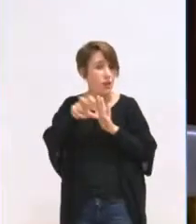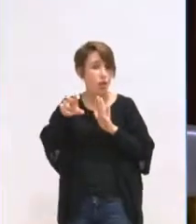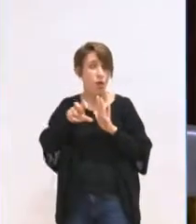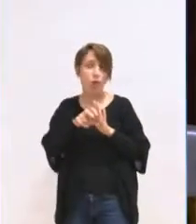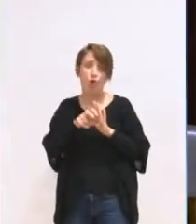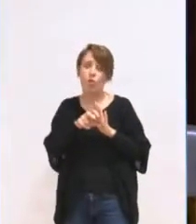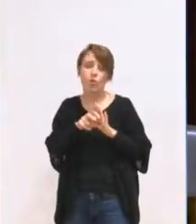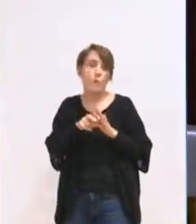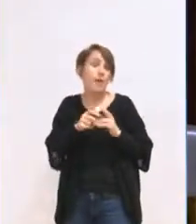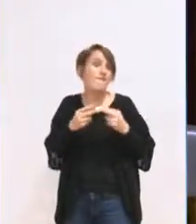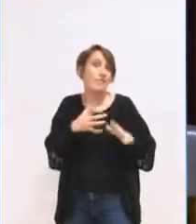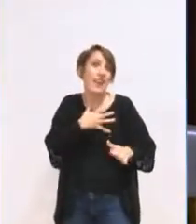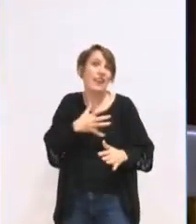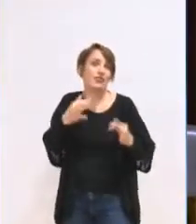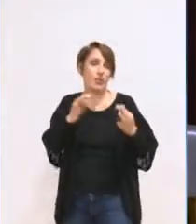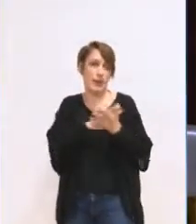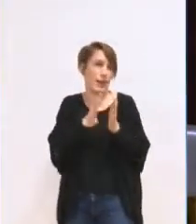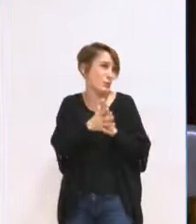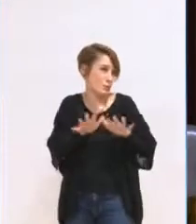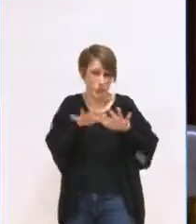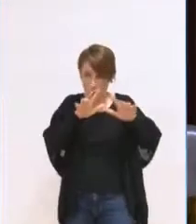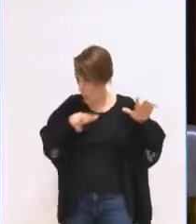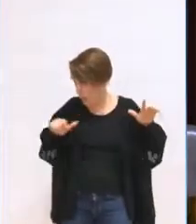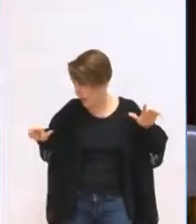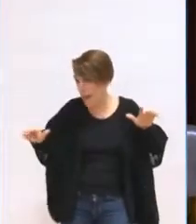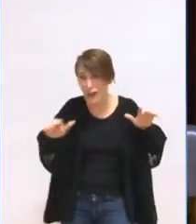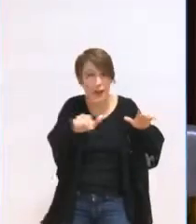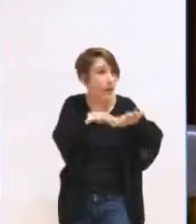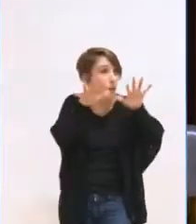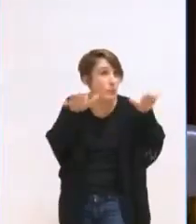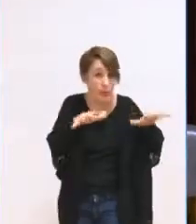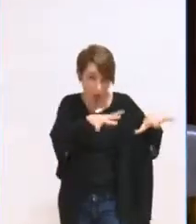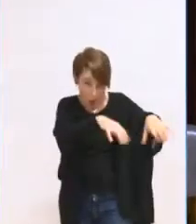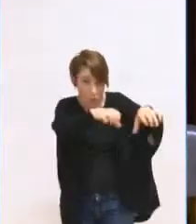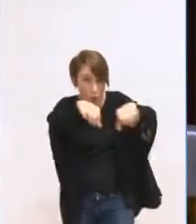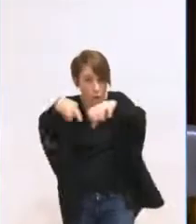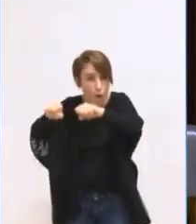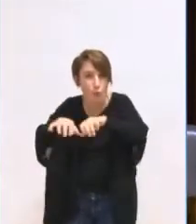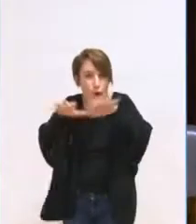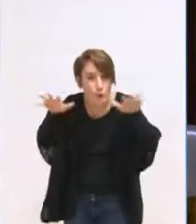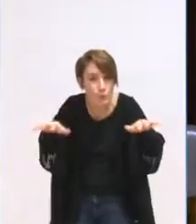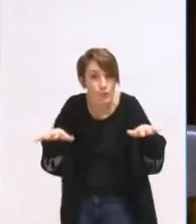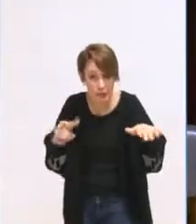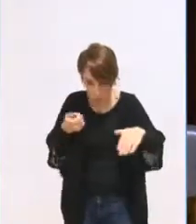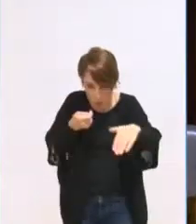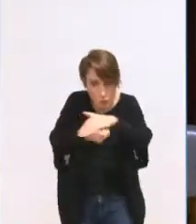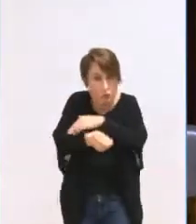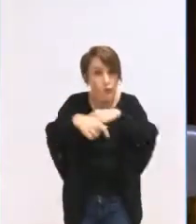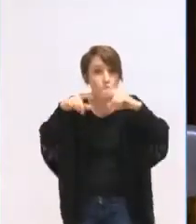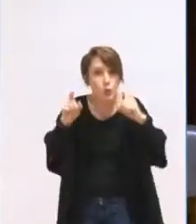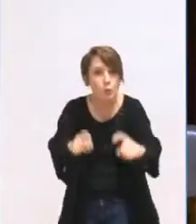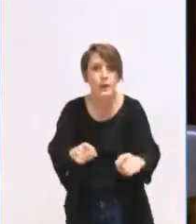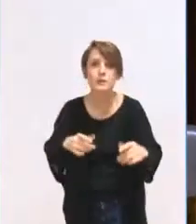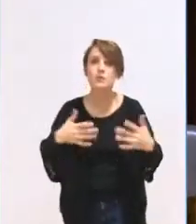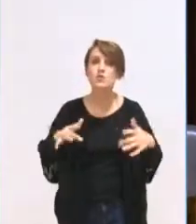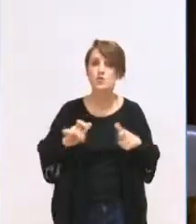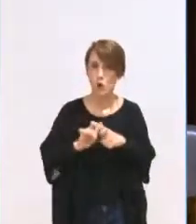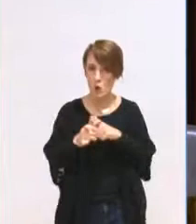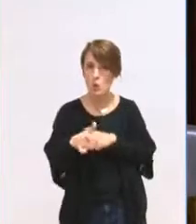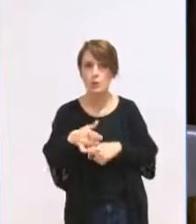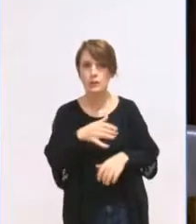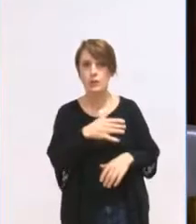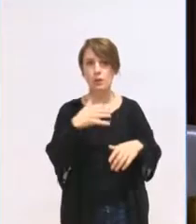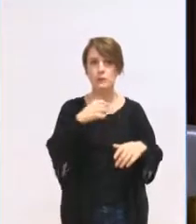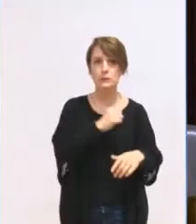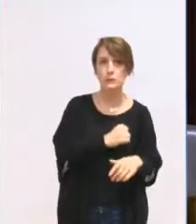et donc d'emploi associatif, avec les conséquences que cela peut avoir. Là encore, c'est le compte